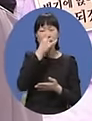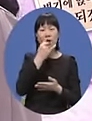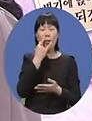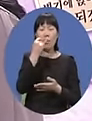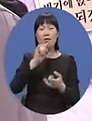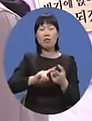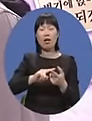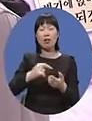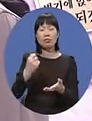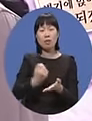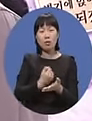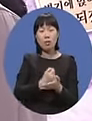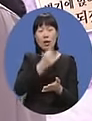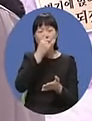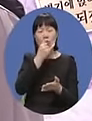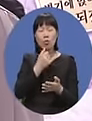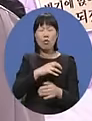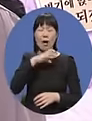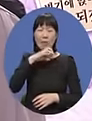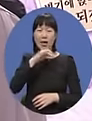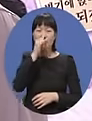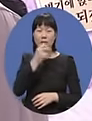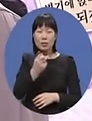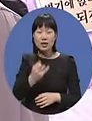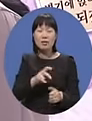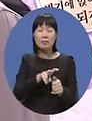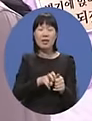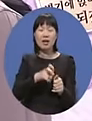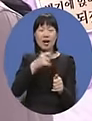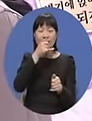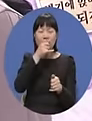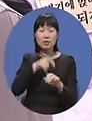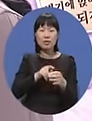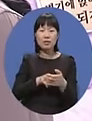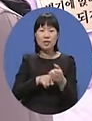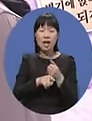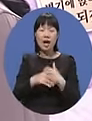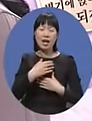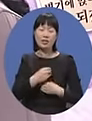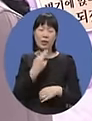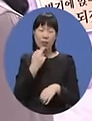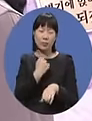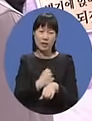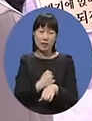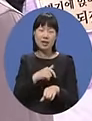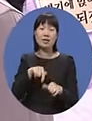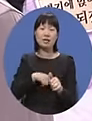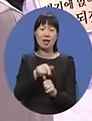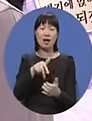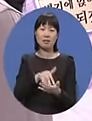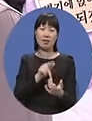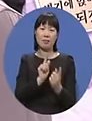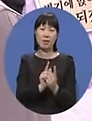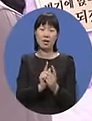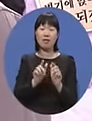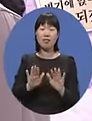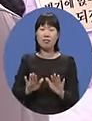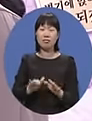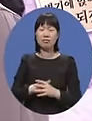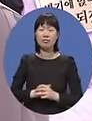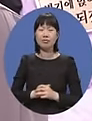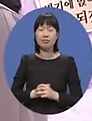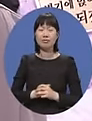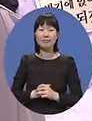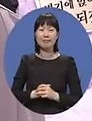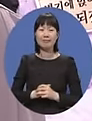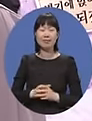있고 원망감도 있고 동생도 좀 미워지고 네. 이런 여러 가지 심리적인 불안정감이 있는 상황인 것 같고요. 그리고 이제